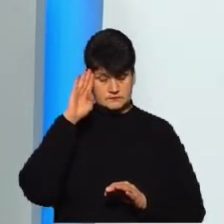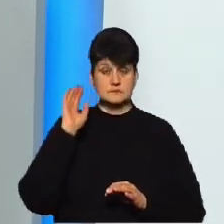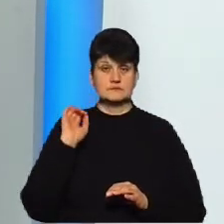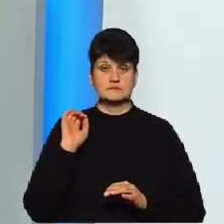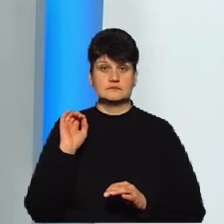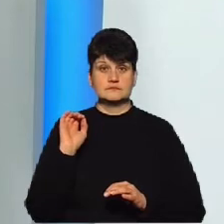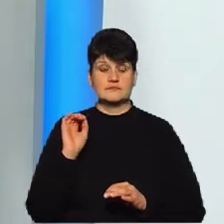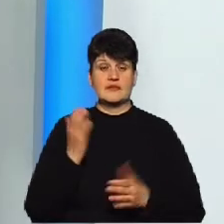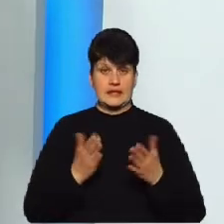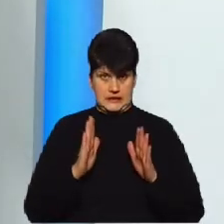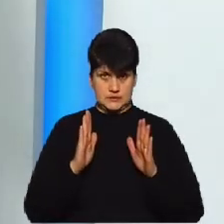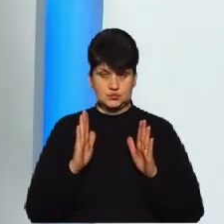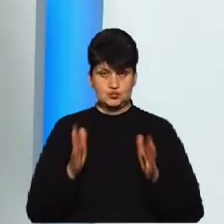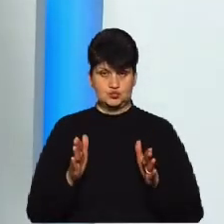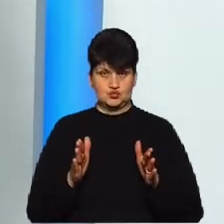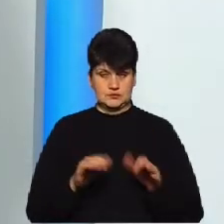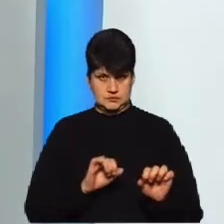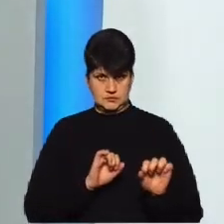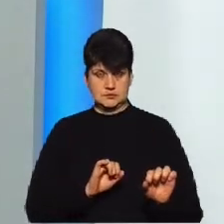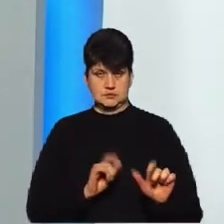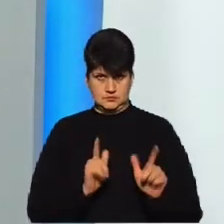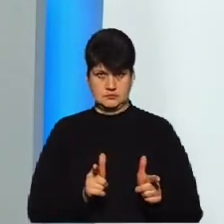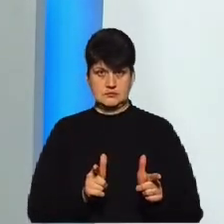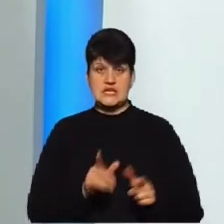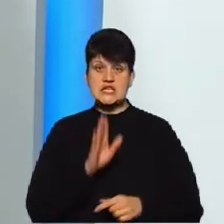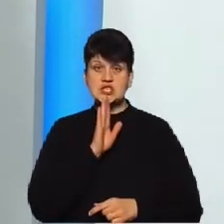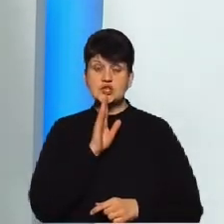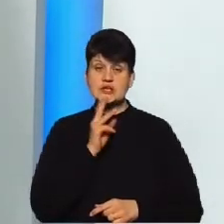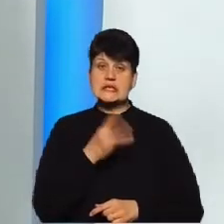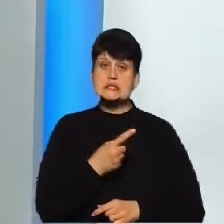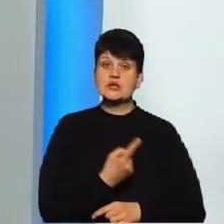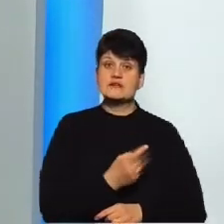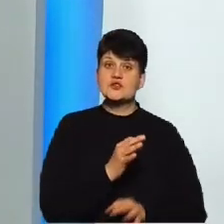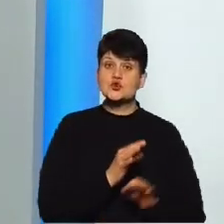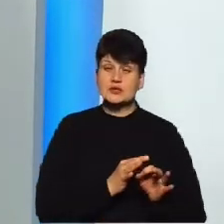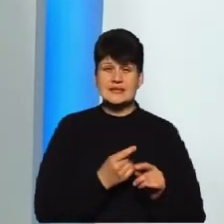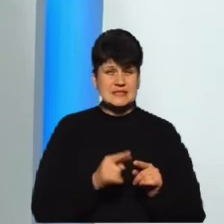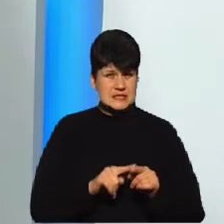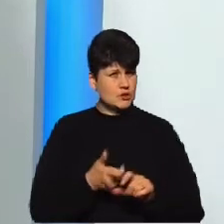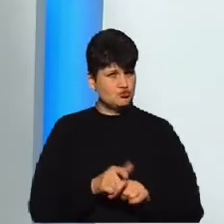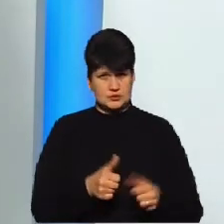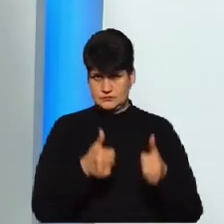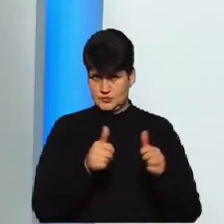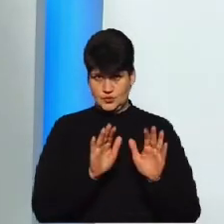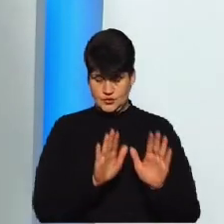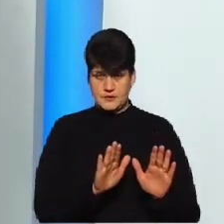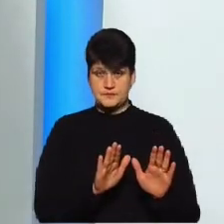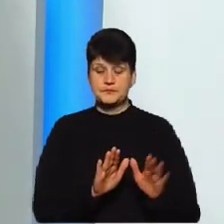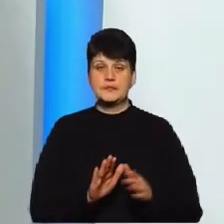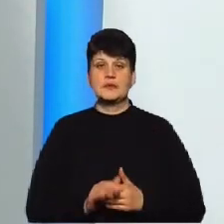які будуть готові це вдати, і жінок 31%. Це дуже добре, ну, бо